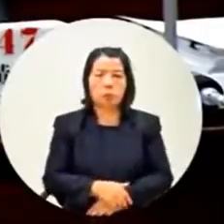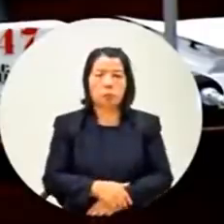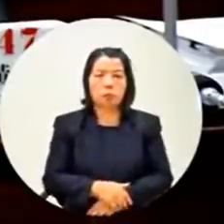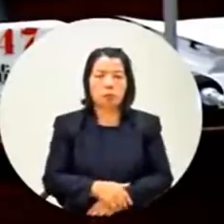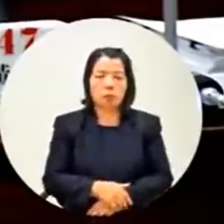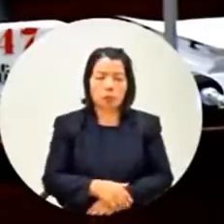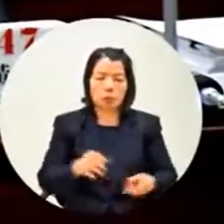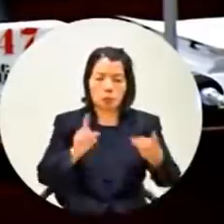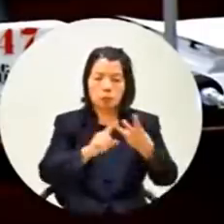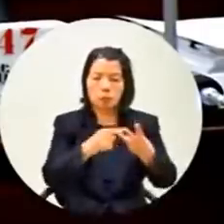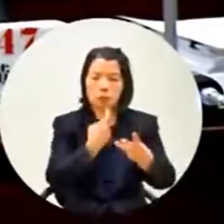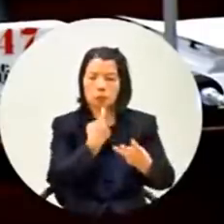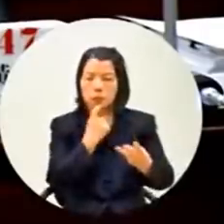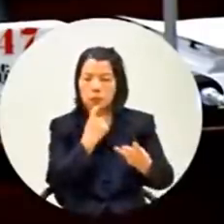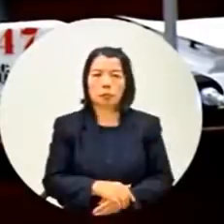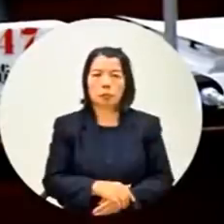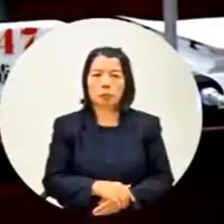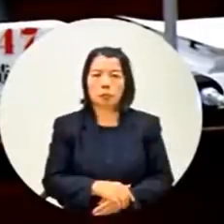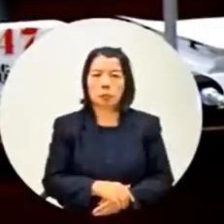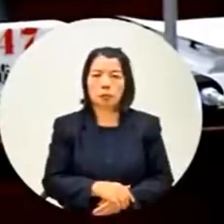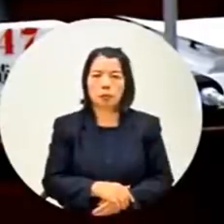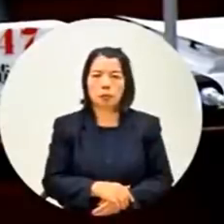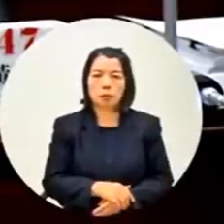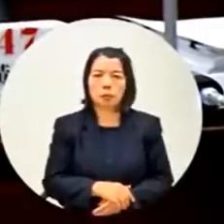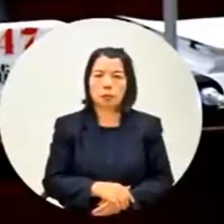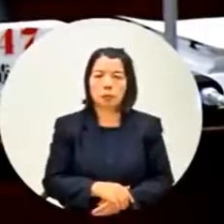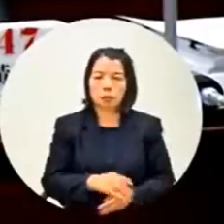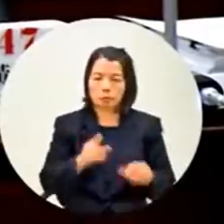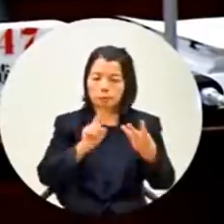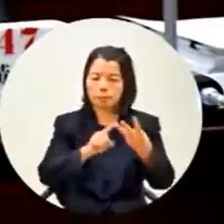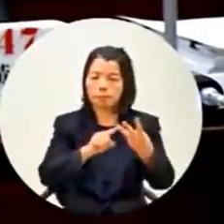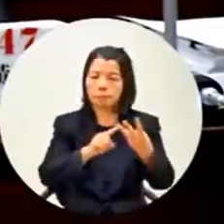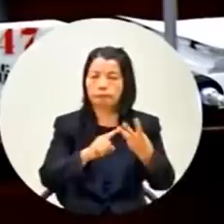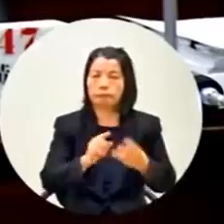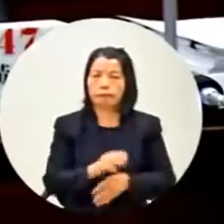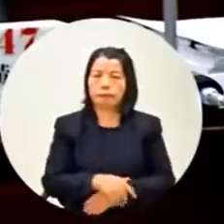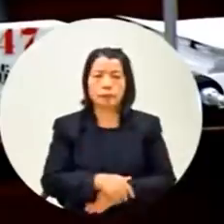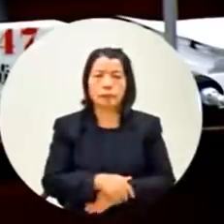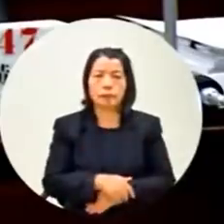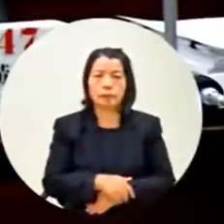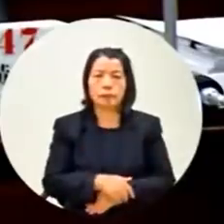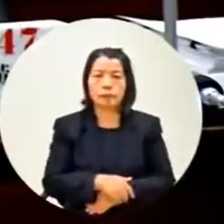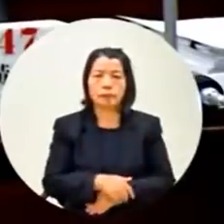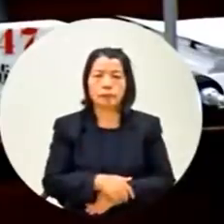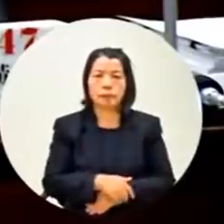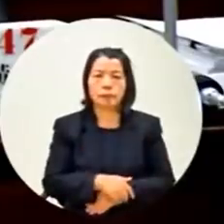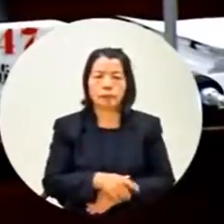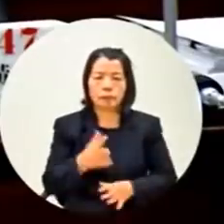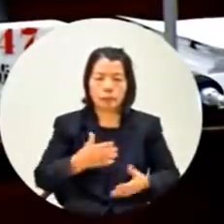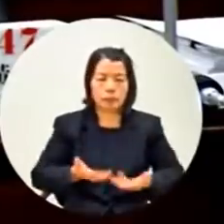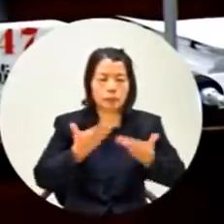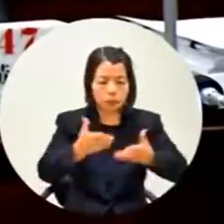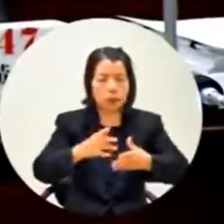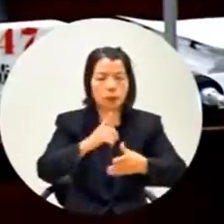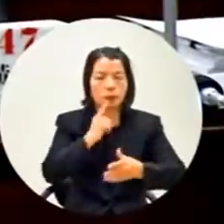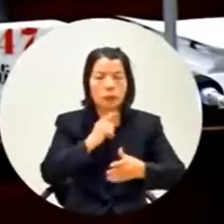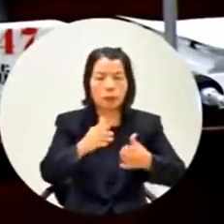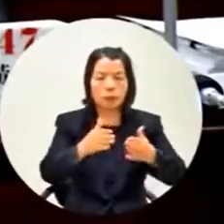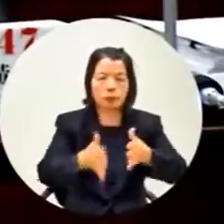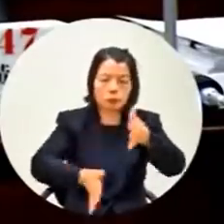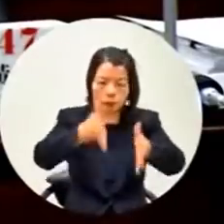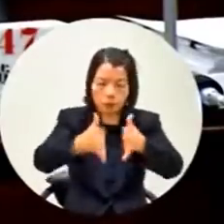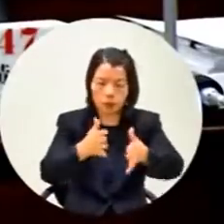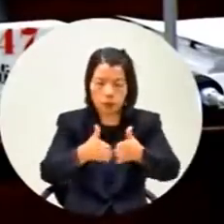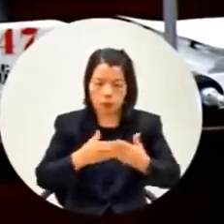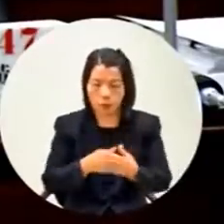第三个疑点，大家看一下疑点三，长官是谁？我们在庆富大楼密商的录